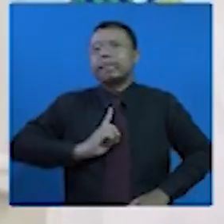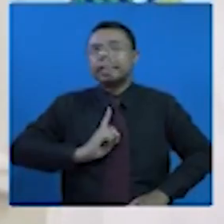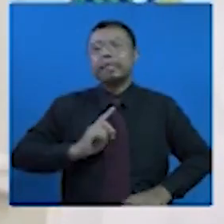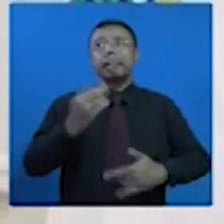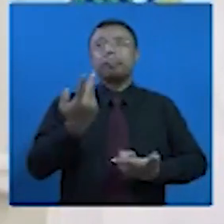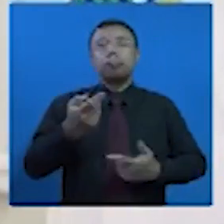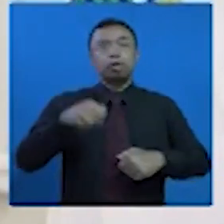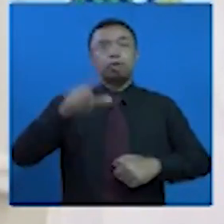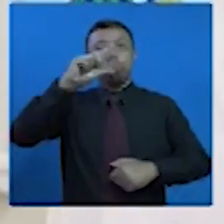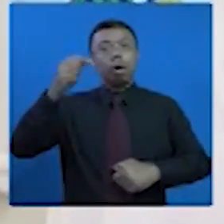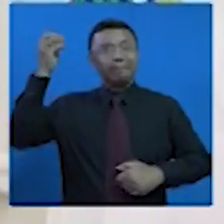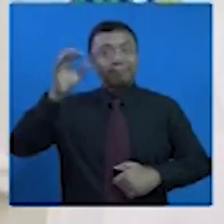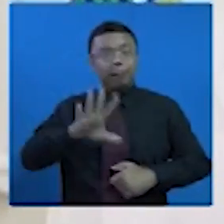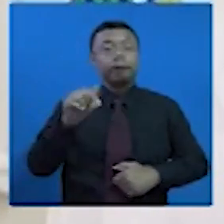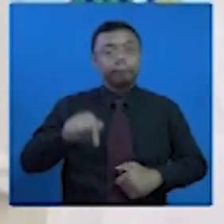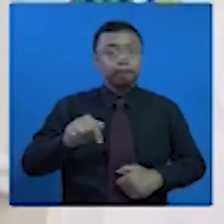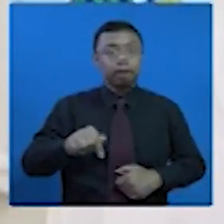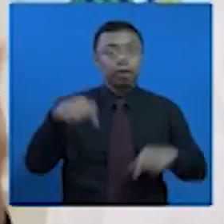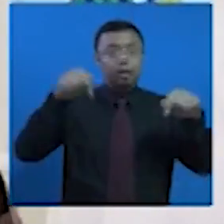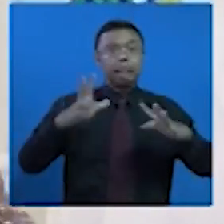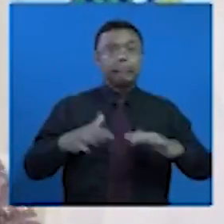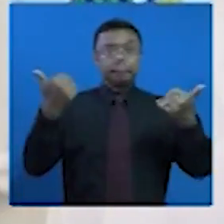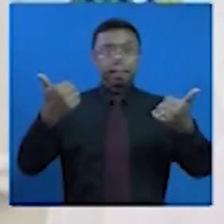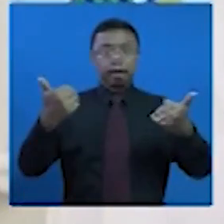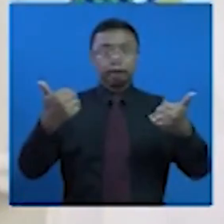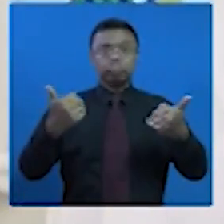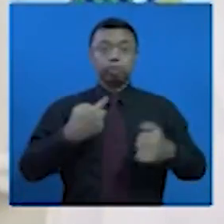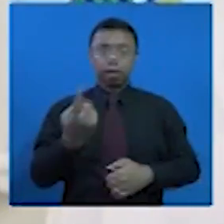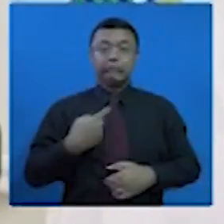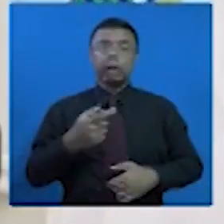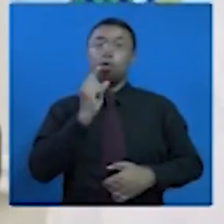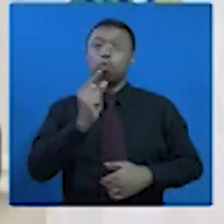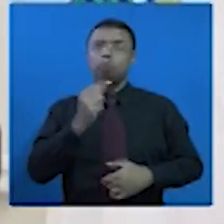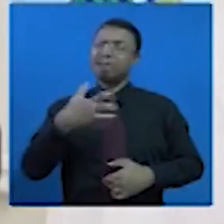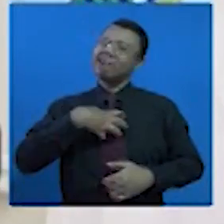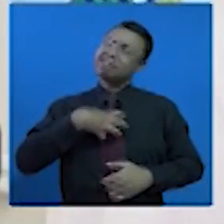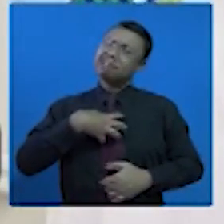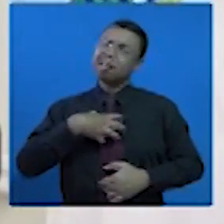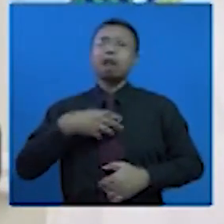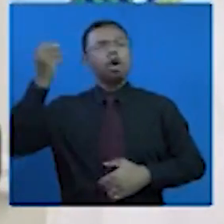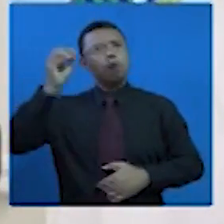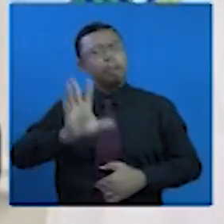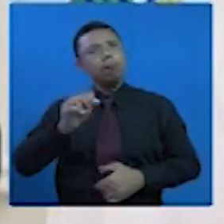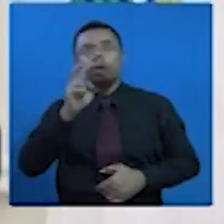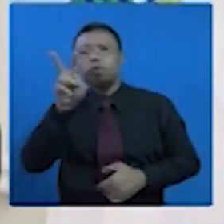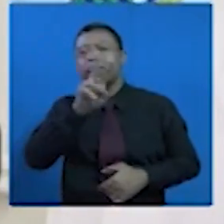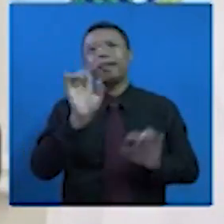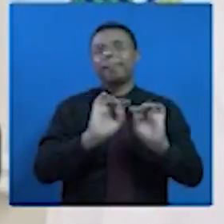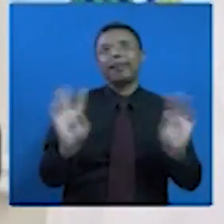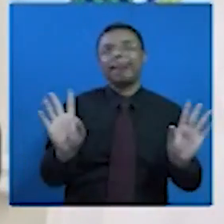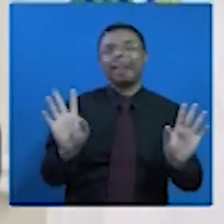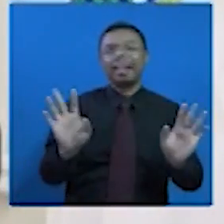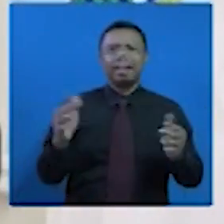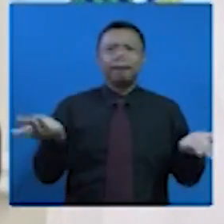di bulan suci Romadhon ini ini adalah kesempatan kita untuk merasakan Romadhon dan suasana berbeda